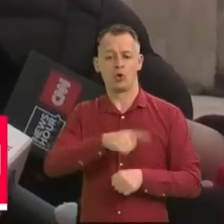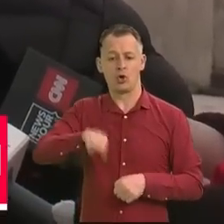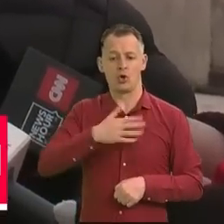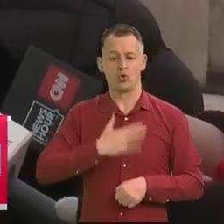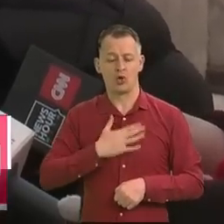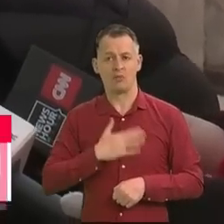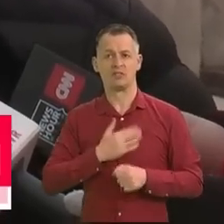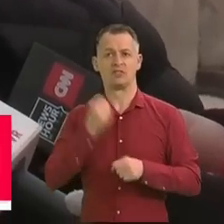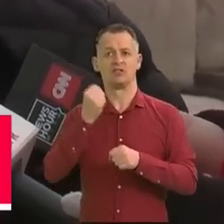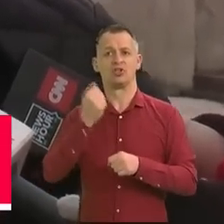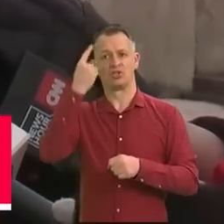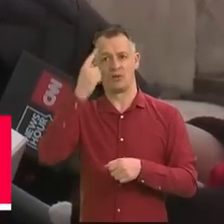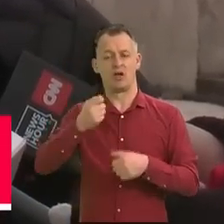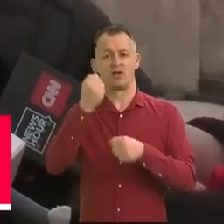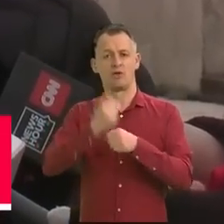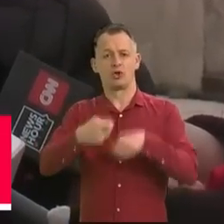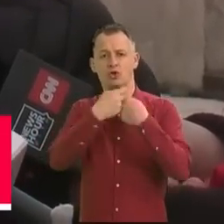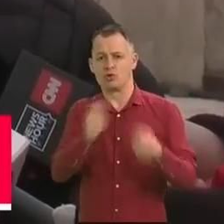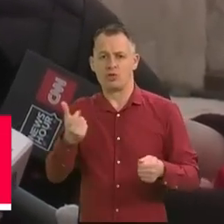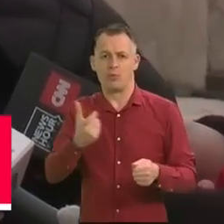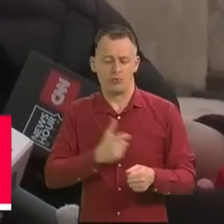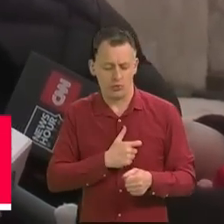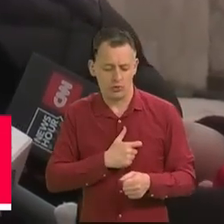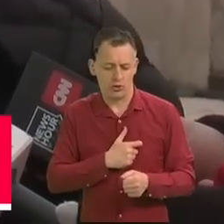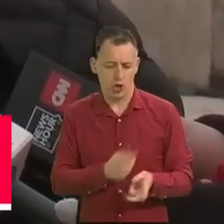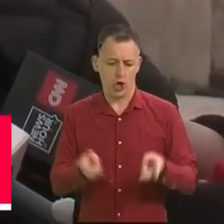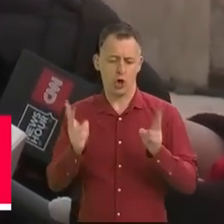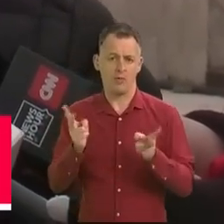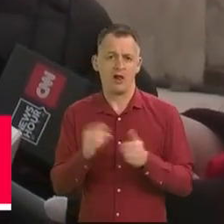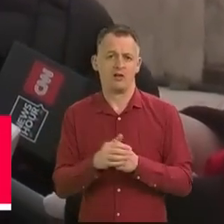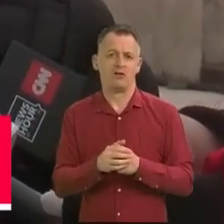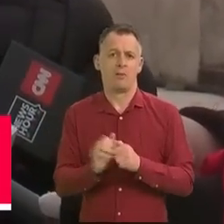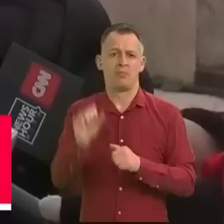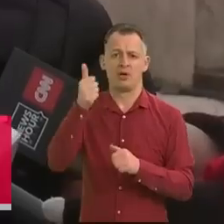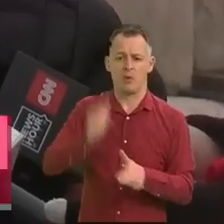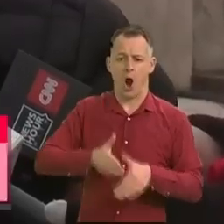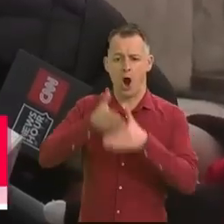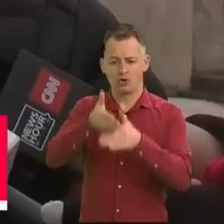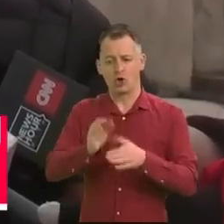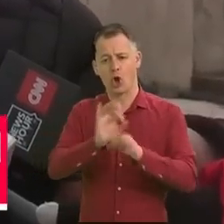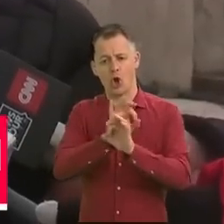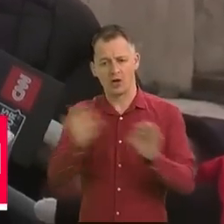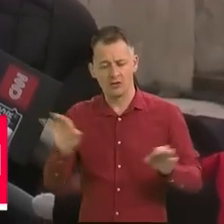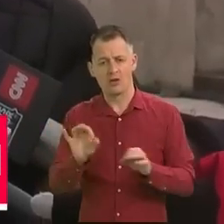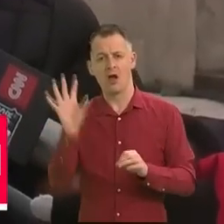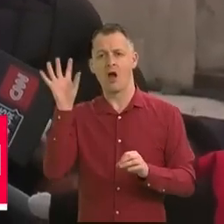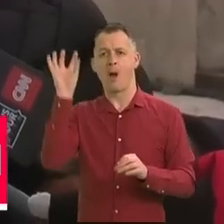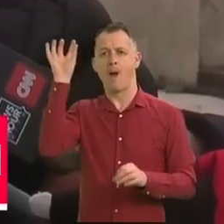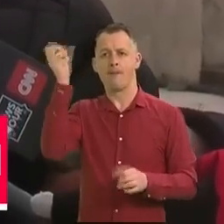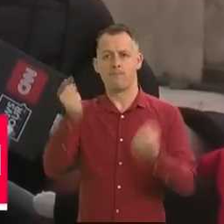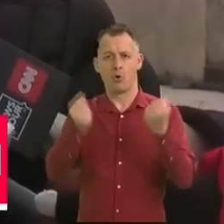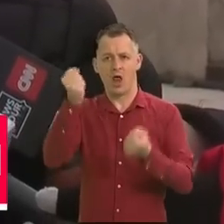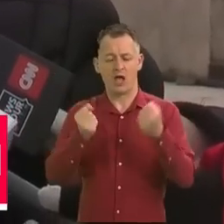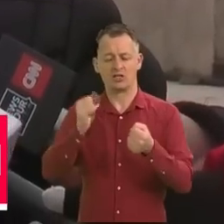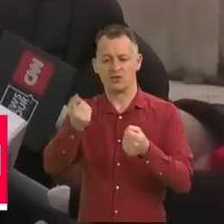că s-a făcut tot ce era omenește, tot ce trebuie, respectiv un prim ajutor corect. Ambulanța, din discuțiile